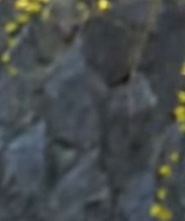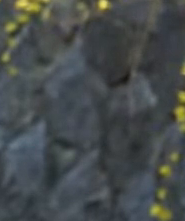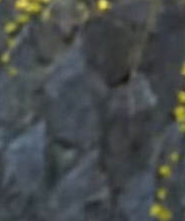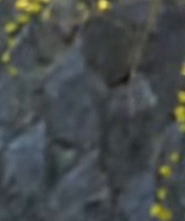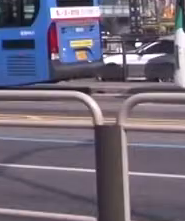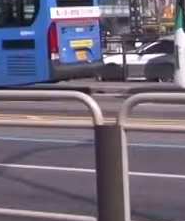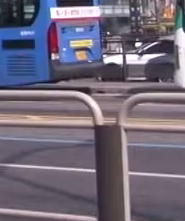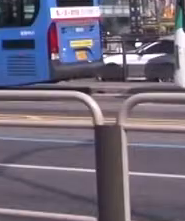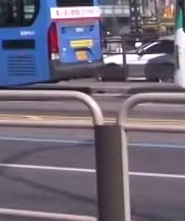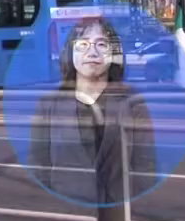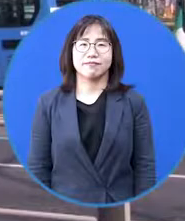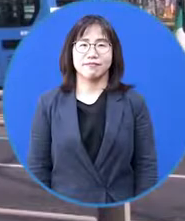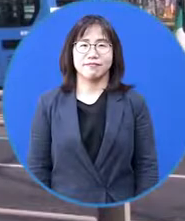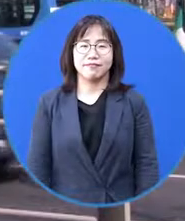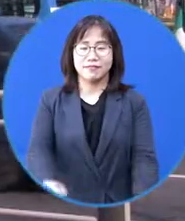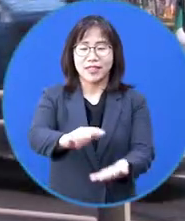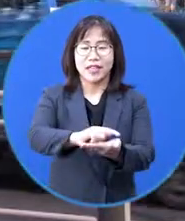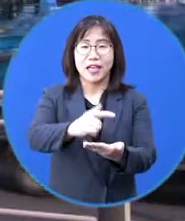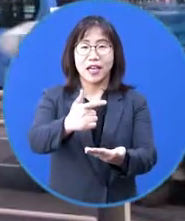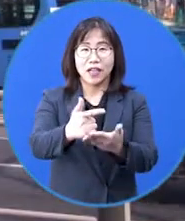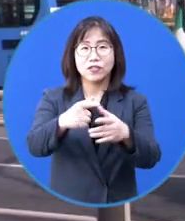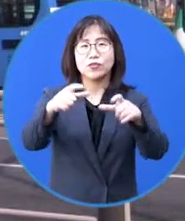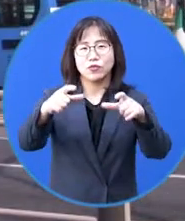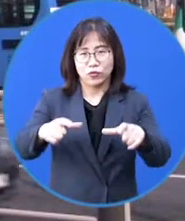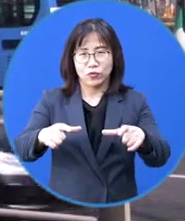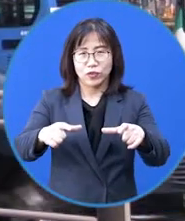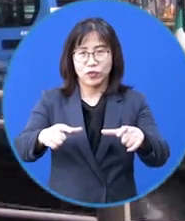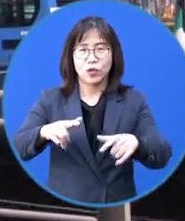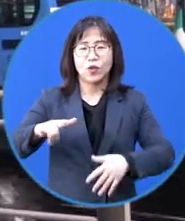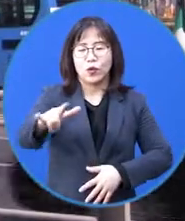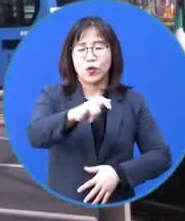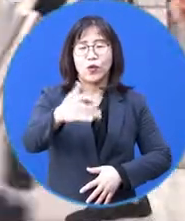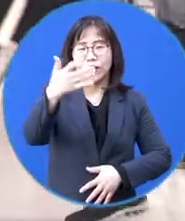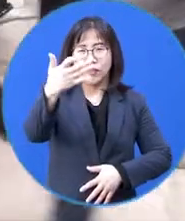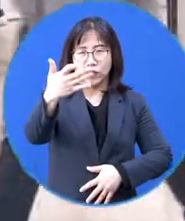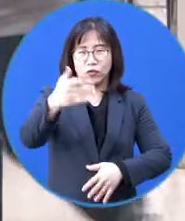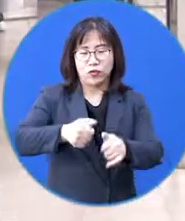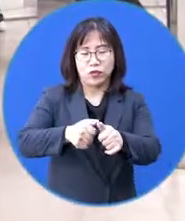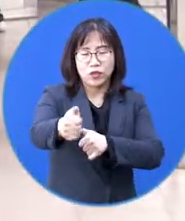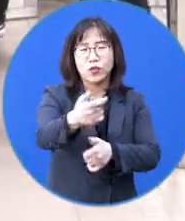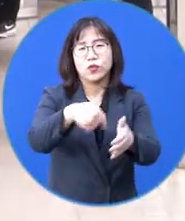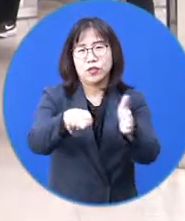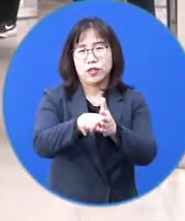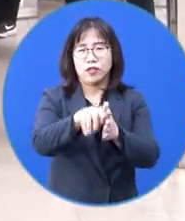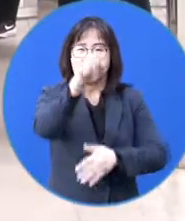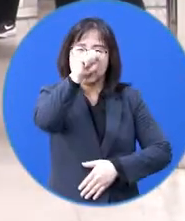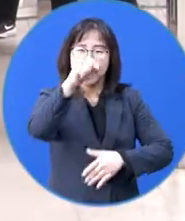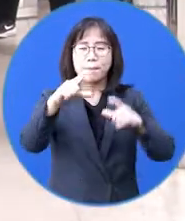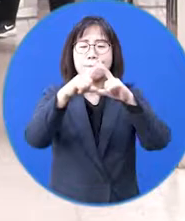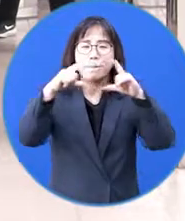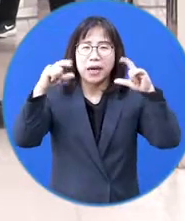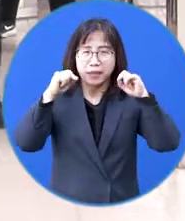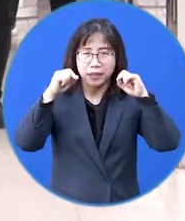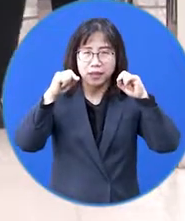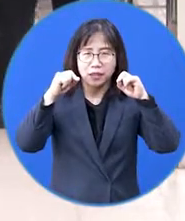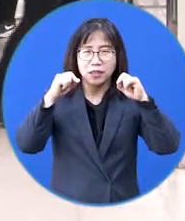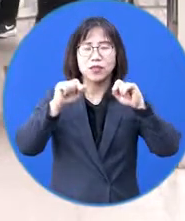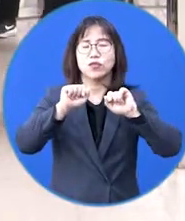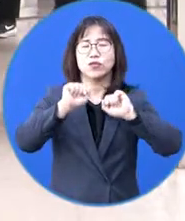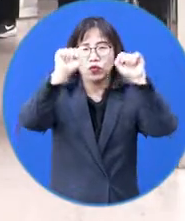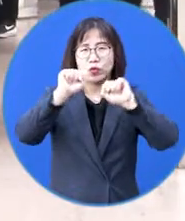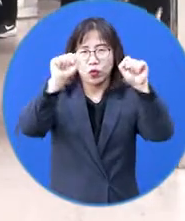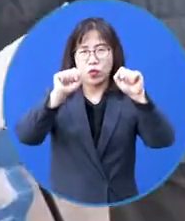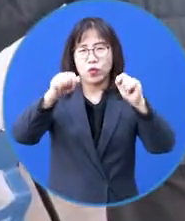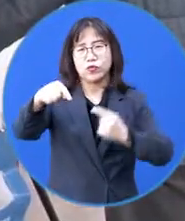펼칩니다. 강서구가 코로나19 극복을 위해 착한 마스크 캠페인을 마련하고 운영에 들어갔습니다.